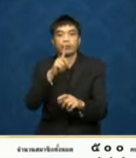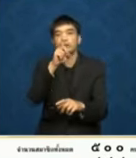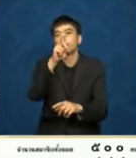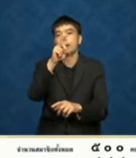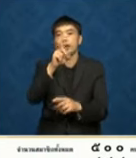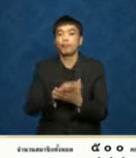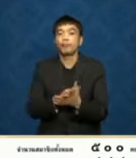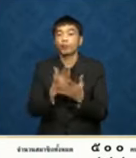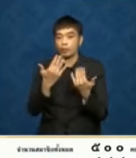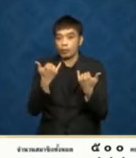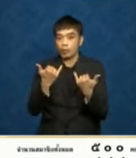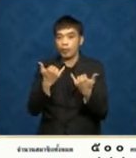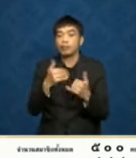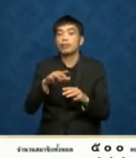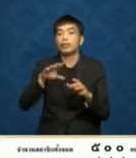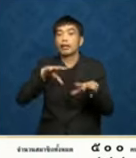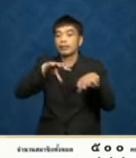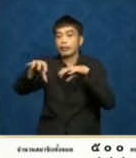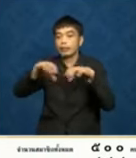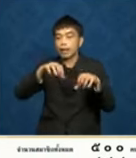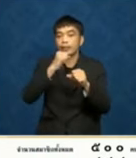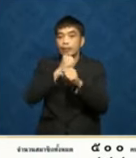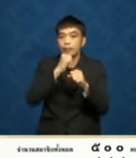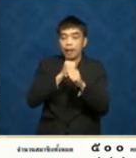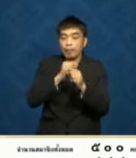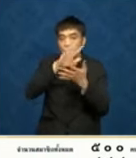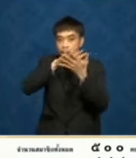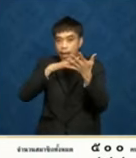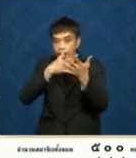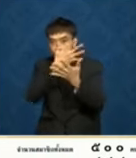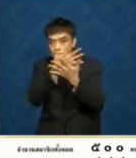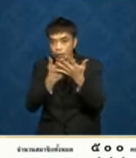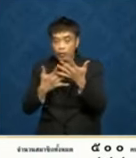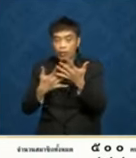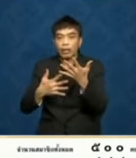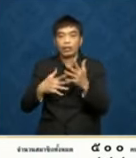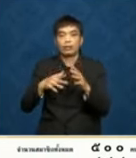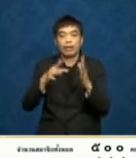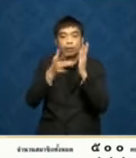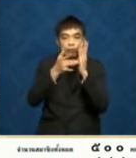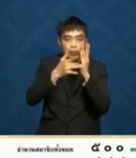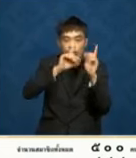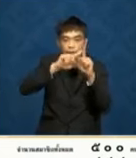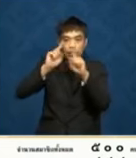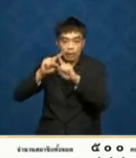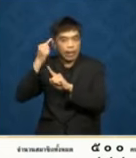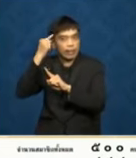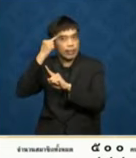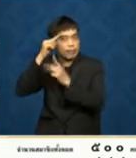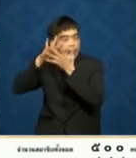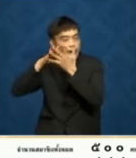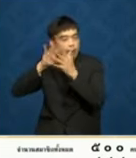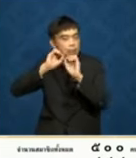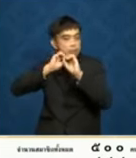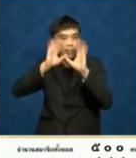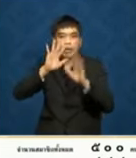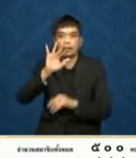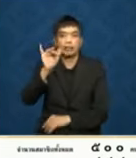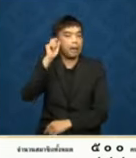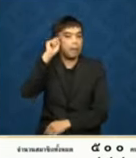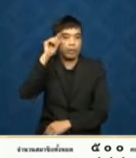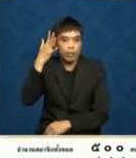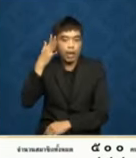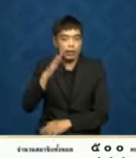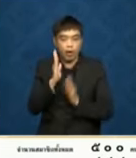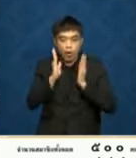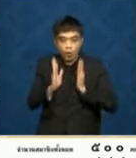ด Digital ของราธบาลชุดนี้ครับคอคาดการวางแผน ไม่มีความเข้าใจไม่มีการวางยุธศาตให้ชัดคนสั่ง